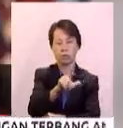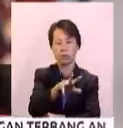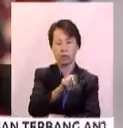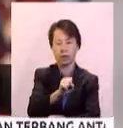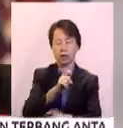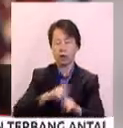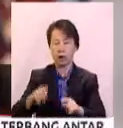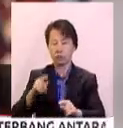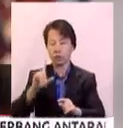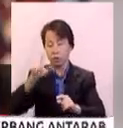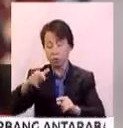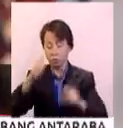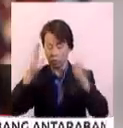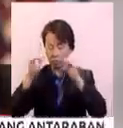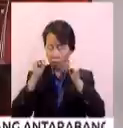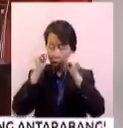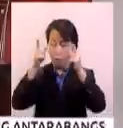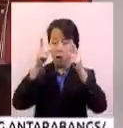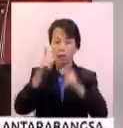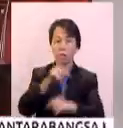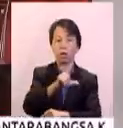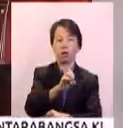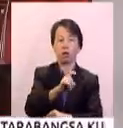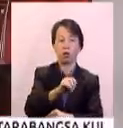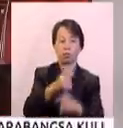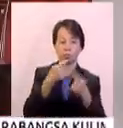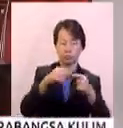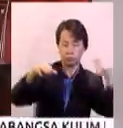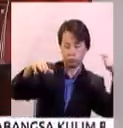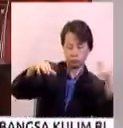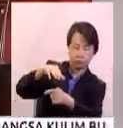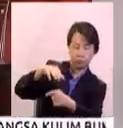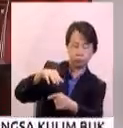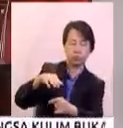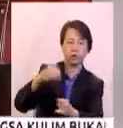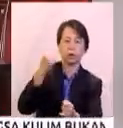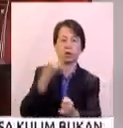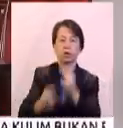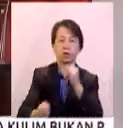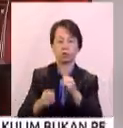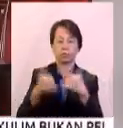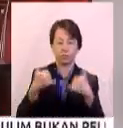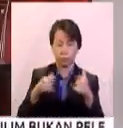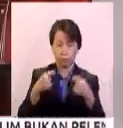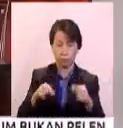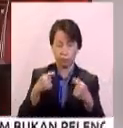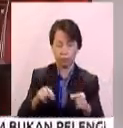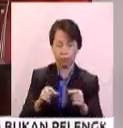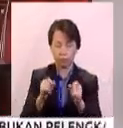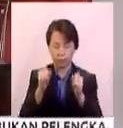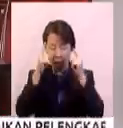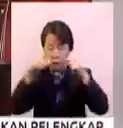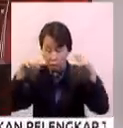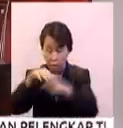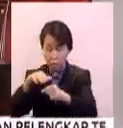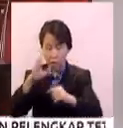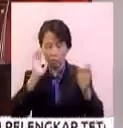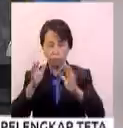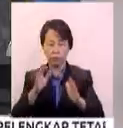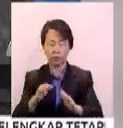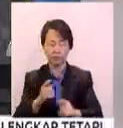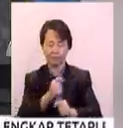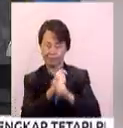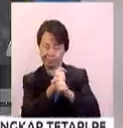Malaysia dikejutkan Wales apabila Luke Hawker berjaya mencuri satu gol di saat-saat akhir perlawanan. Tersentak dengan jaringan itu, Malaysia